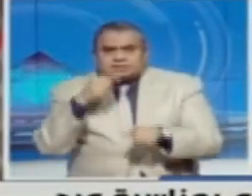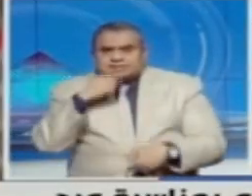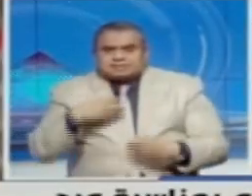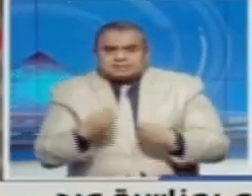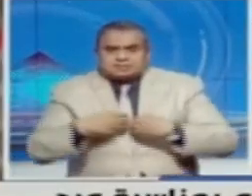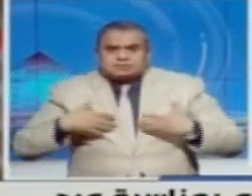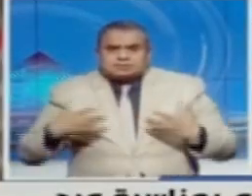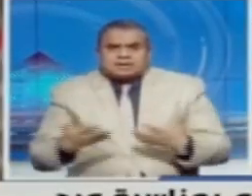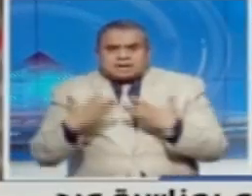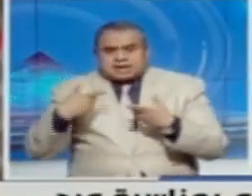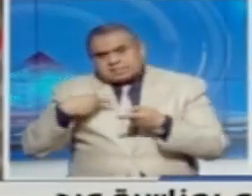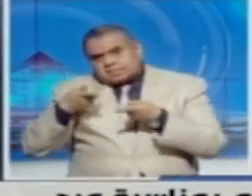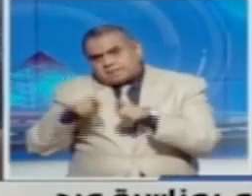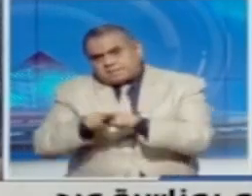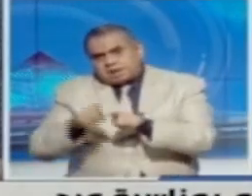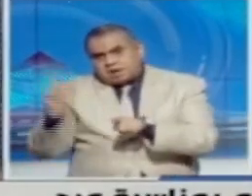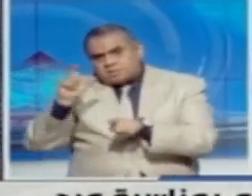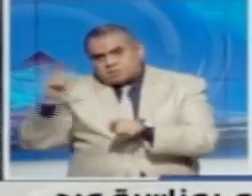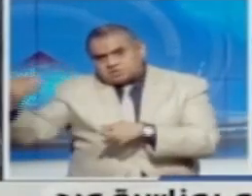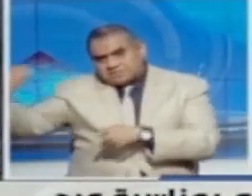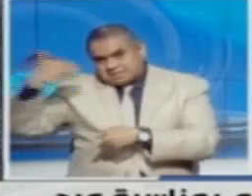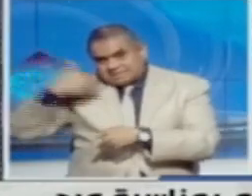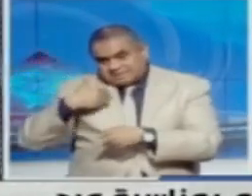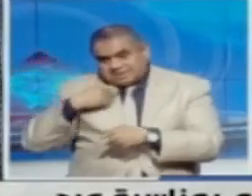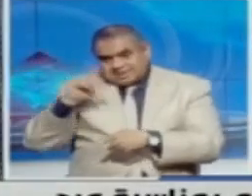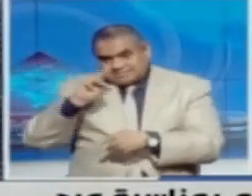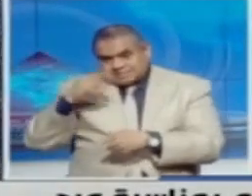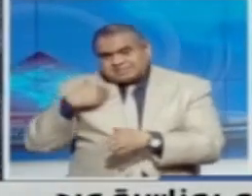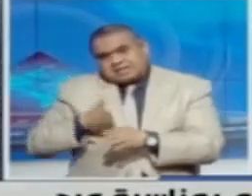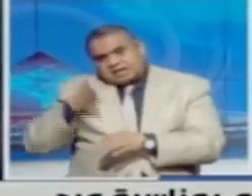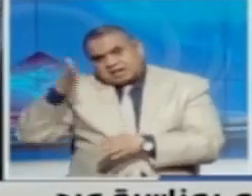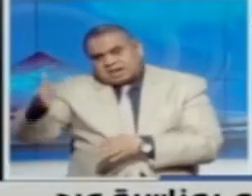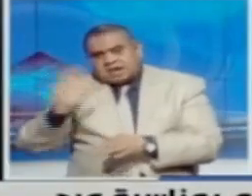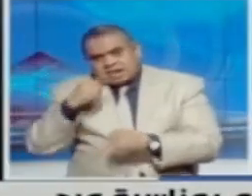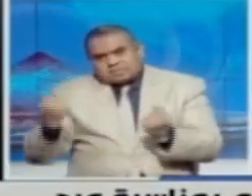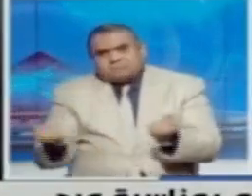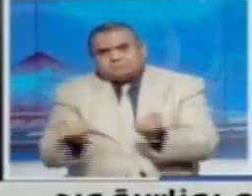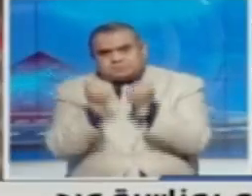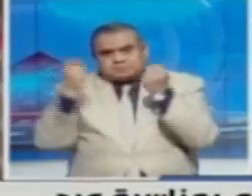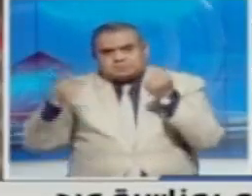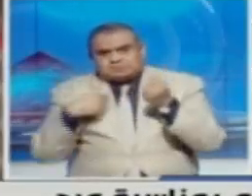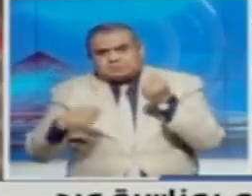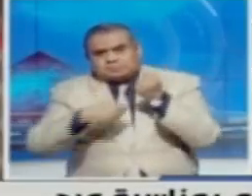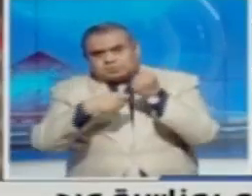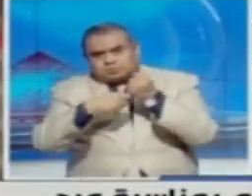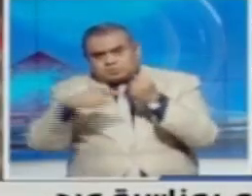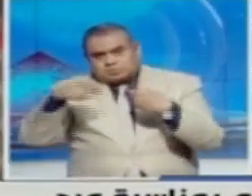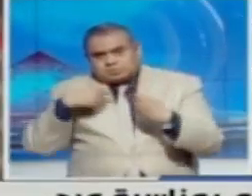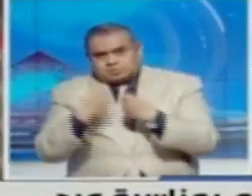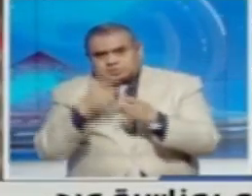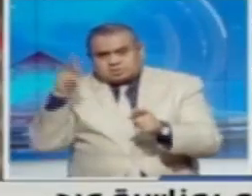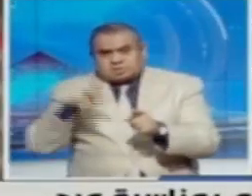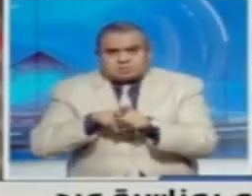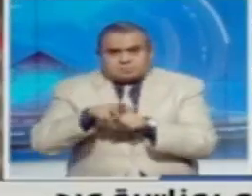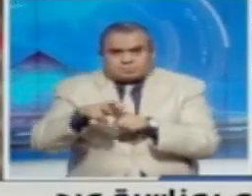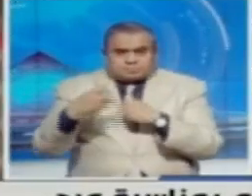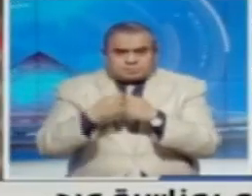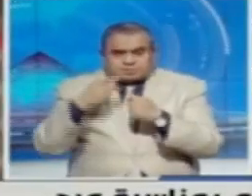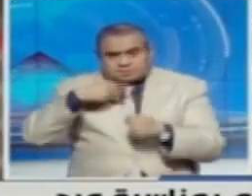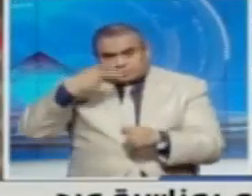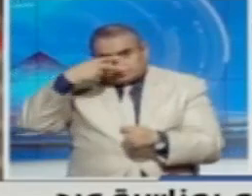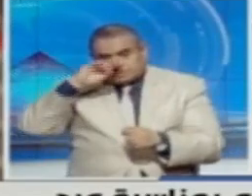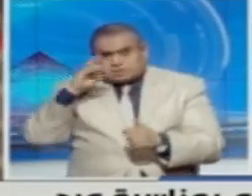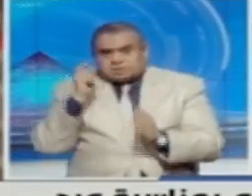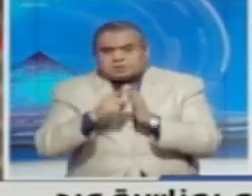على اخواتنا المسلمين زي ما هم عيدوا علينا في عيادنا. المؤسسة العقابية ما بقتش بتنفذ عقوبة على حد عمل مخالفة،